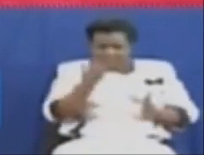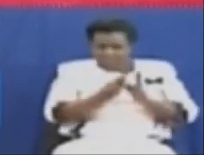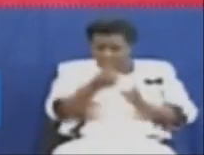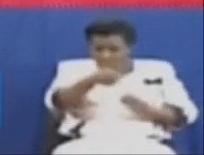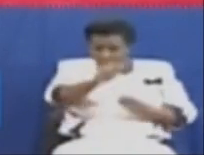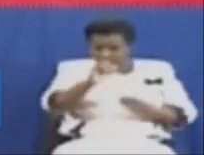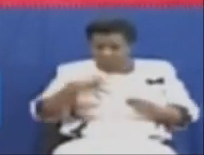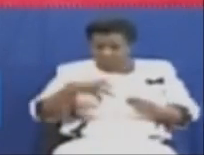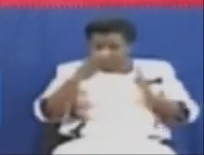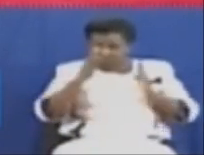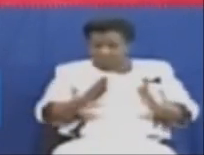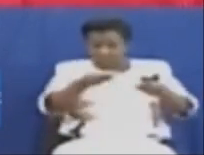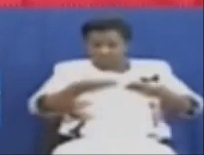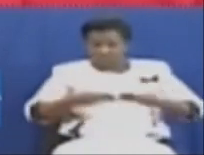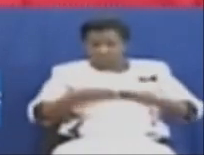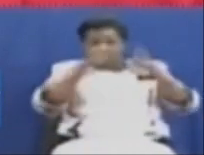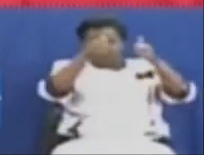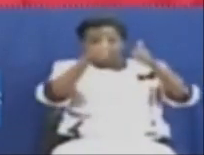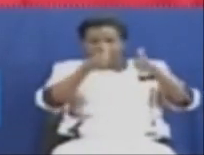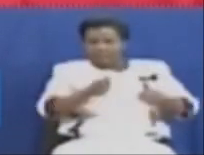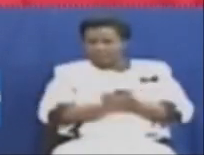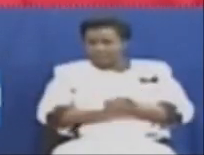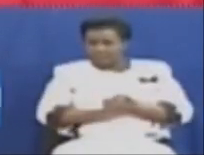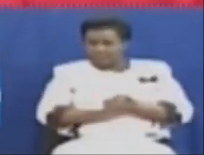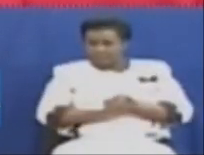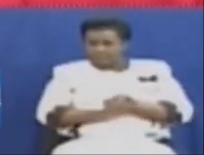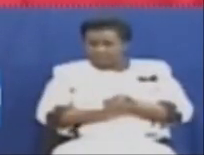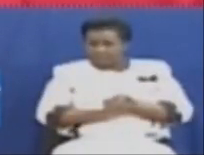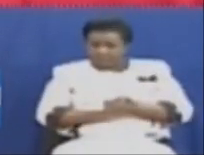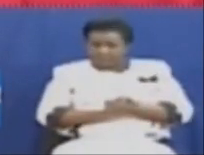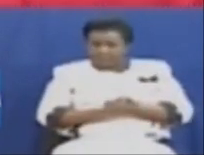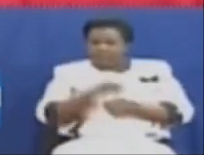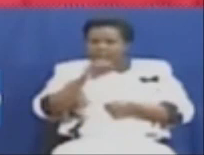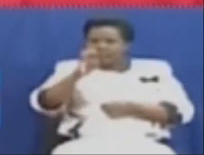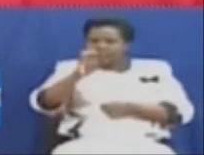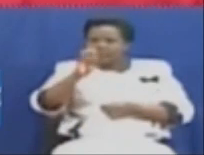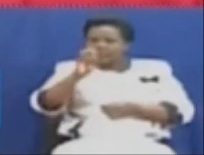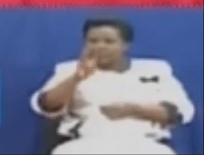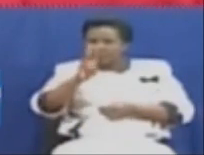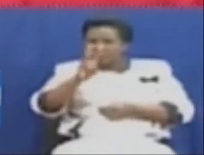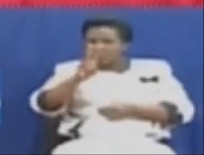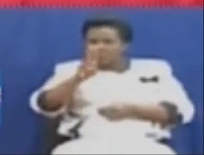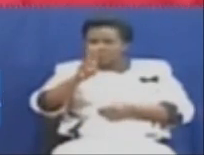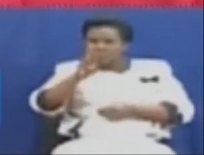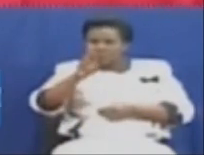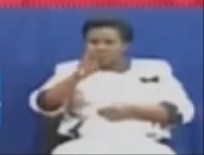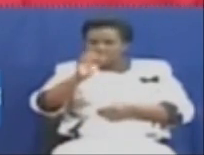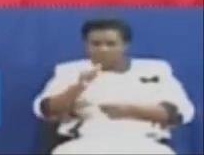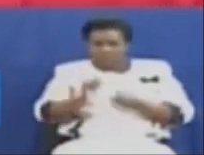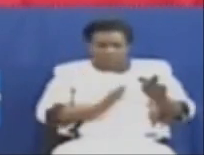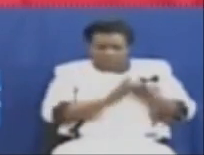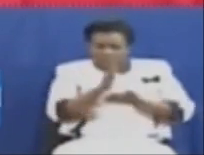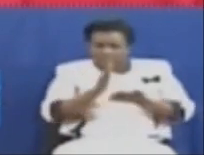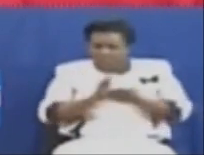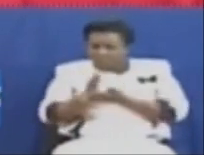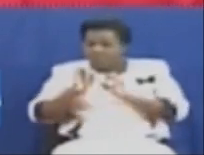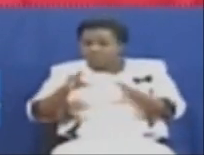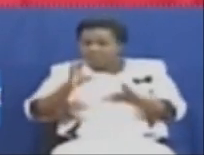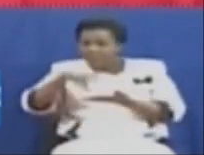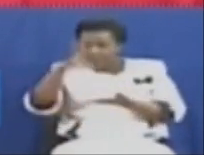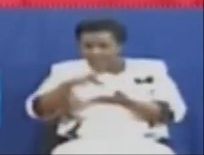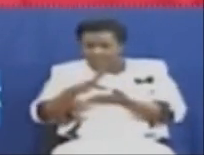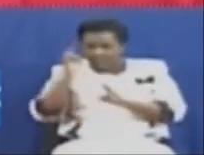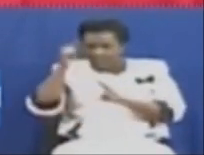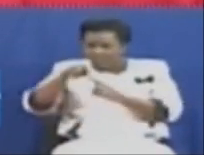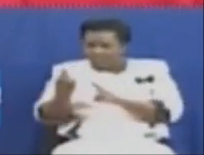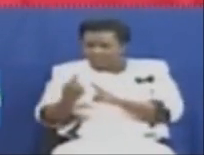mlituahidi hapa bungeni kwamba EWURA wacheki upya mchakato wao ili waone kama hizi bili zinaweza zikashuka wananchi waweze kulipia.